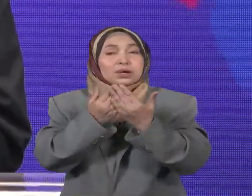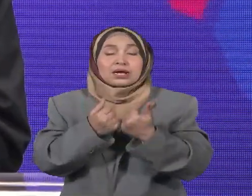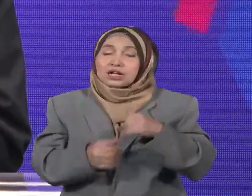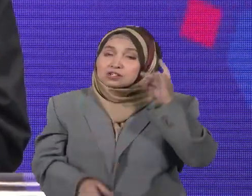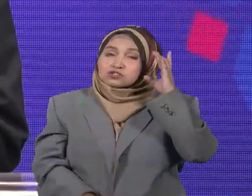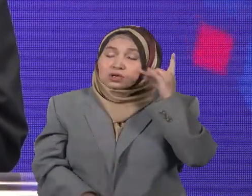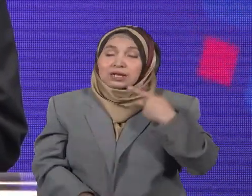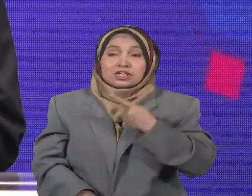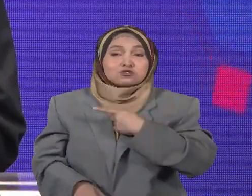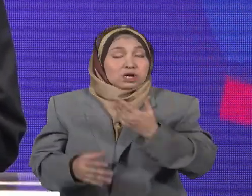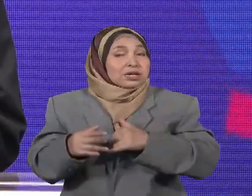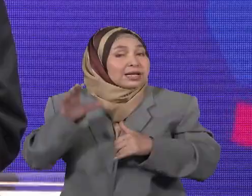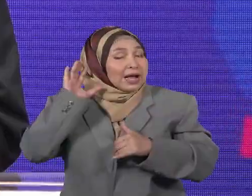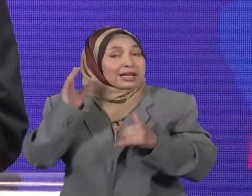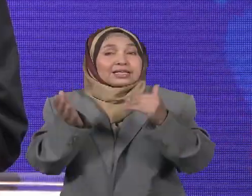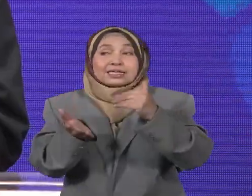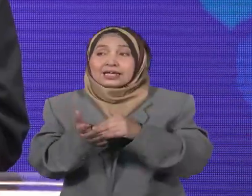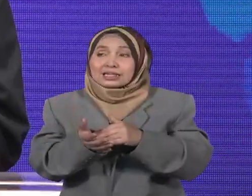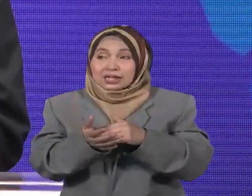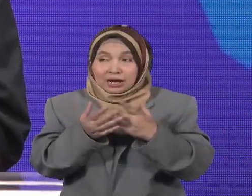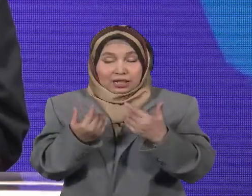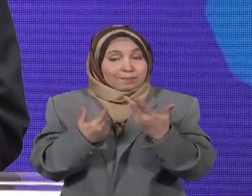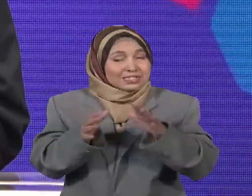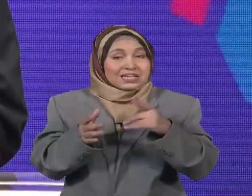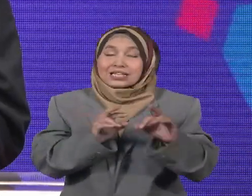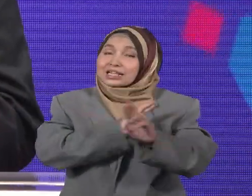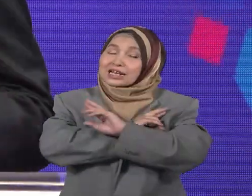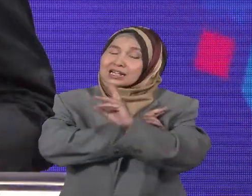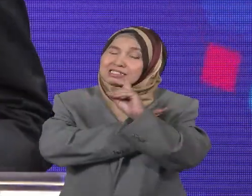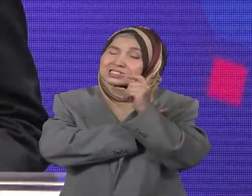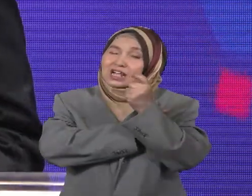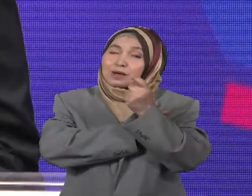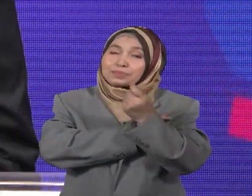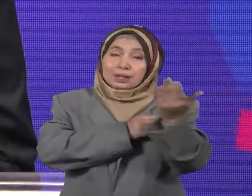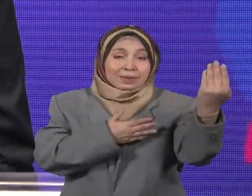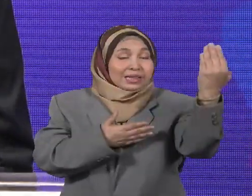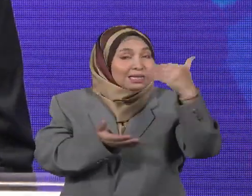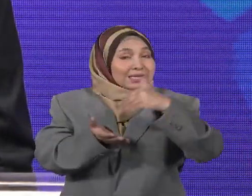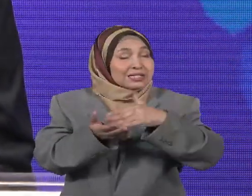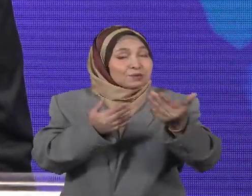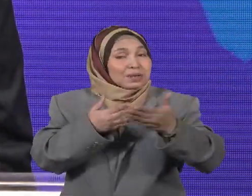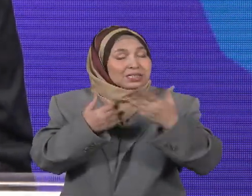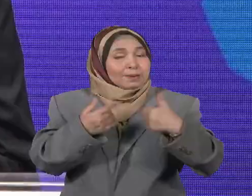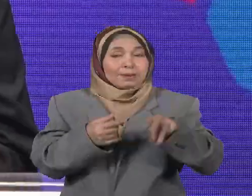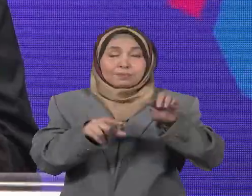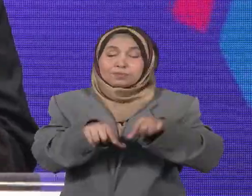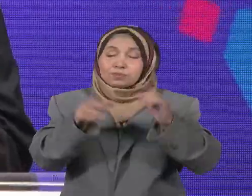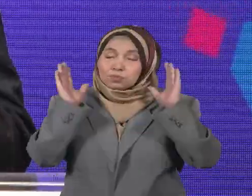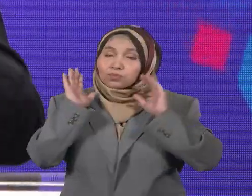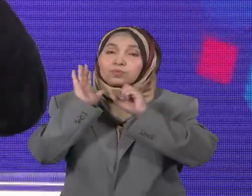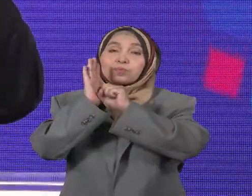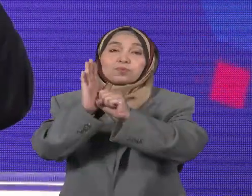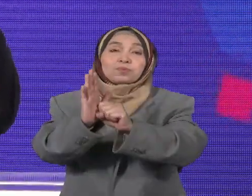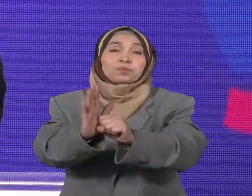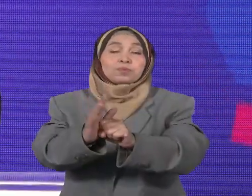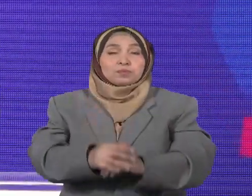taala. Kita nak dengar Nur Safa sekali lagi selepas inilah. Selepas ini. Kita berehat dulu seketika, kembali selepas ini dalam My Quran Time, Quran,